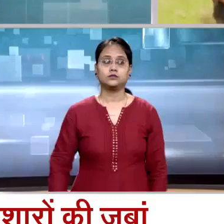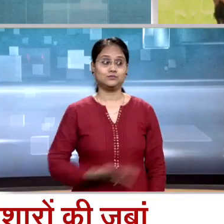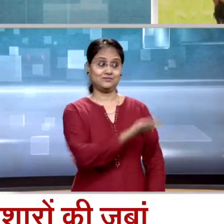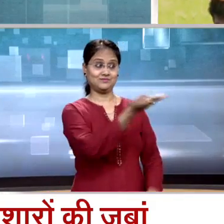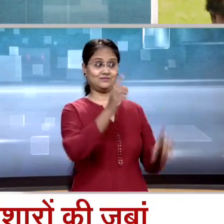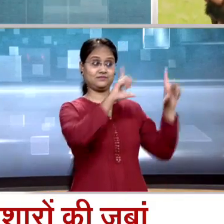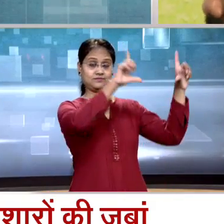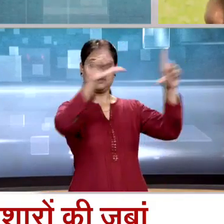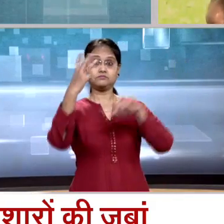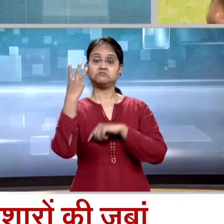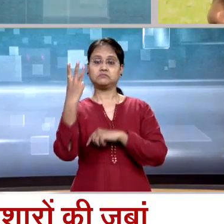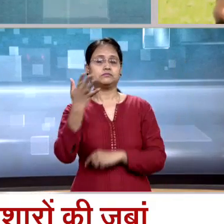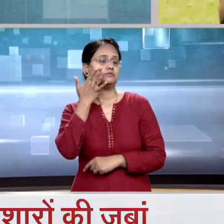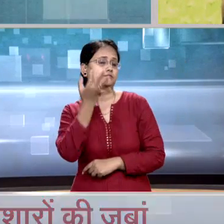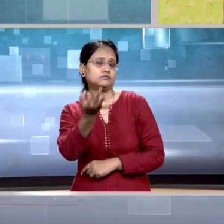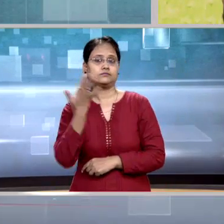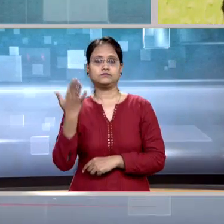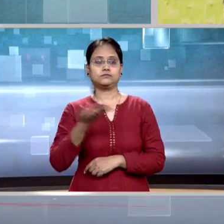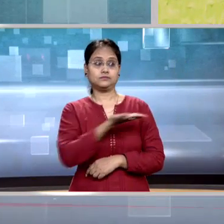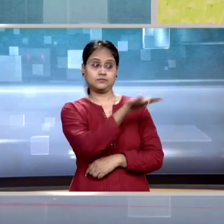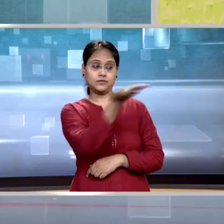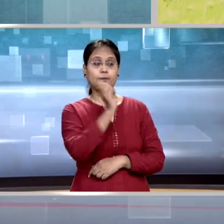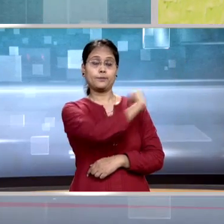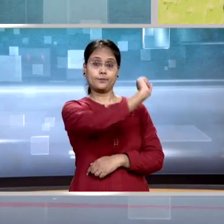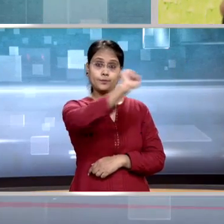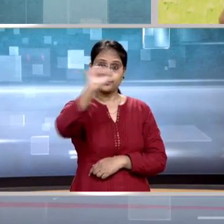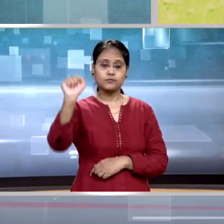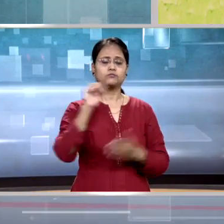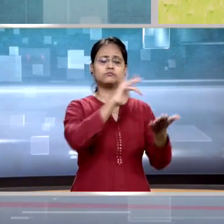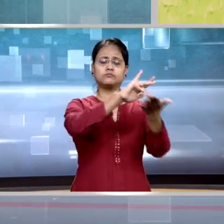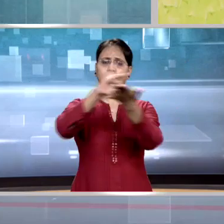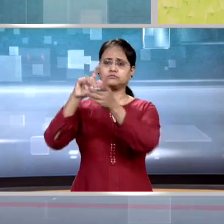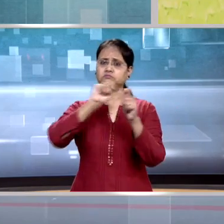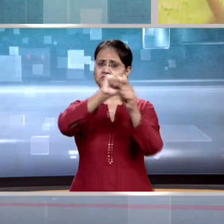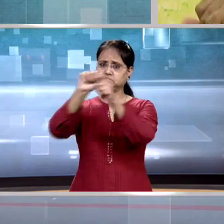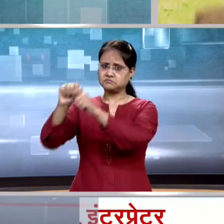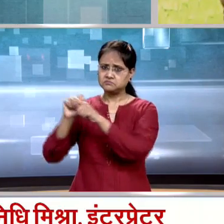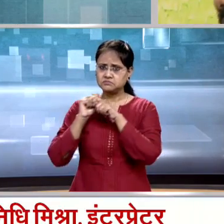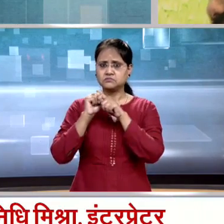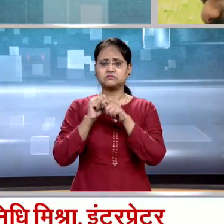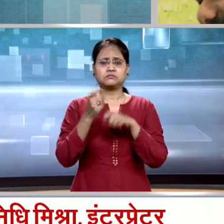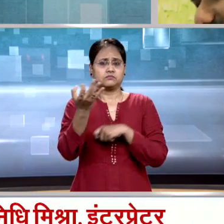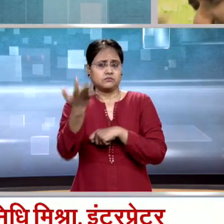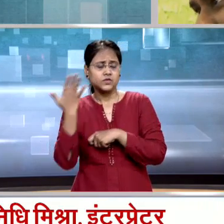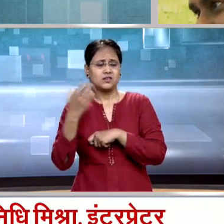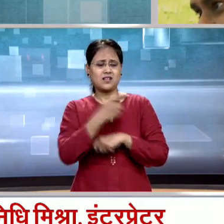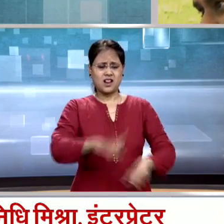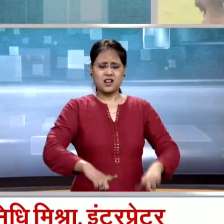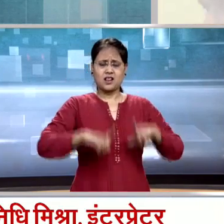ये 3 तस्वीरें कुछ खास हैं। अपने अपने क्षेत्र में माहिर इन लोगों का जीवन आसान नहीं